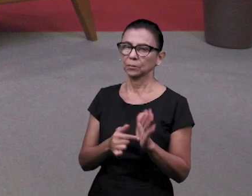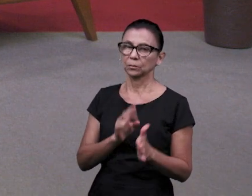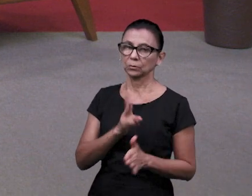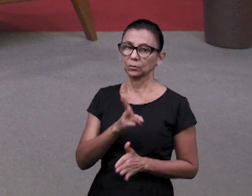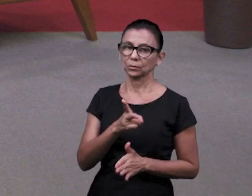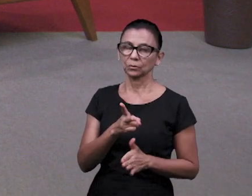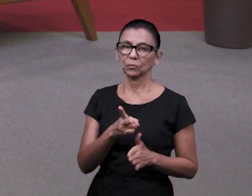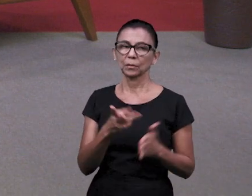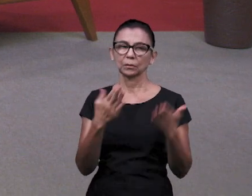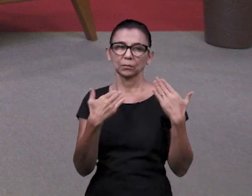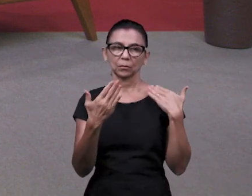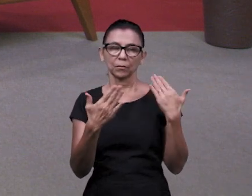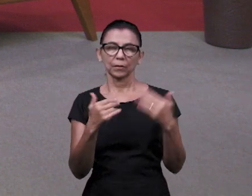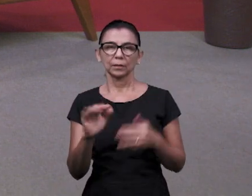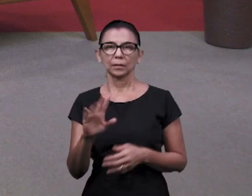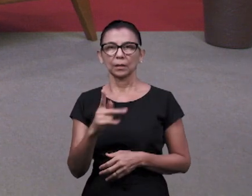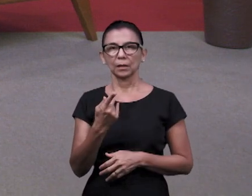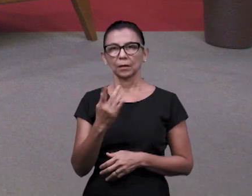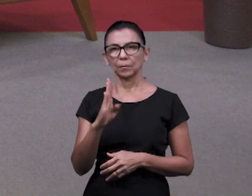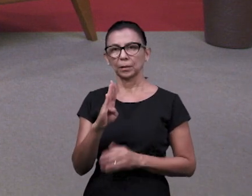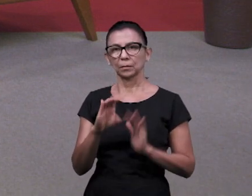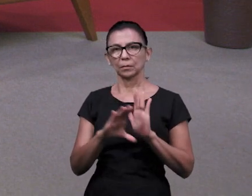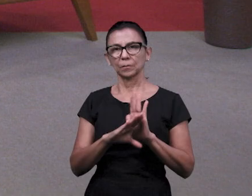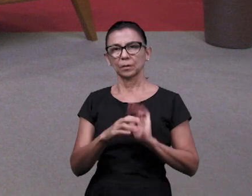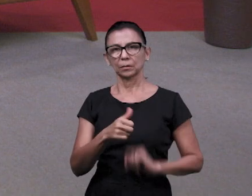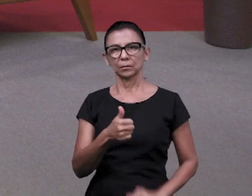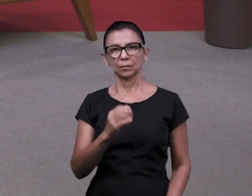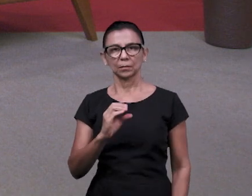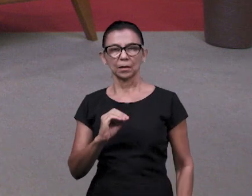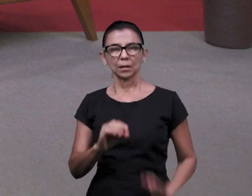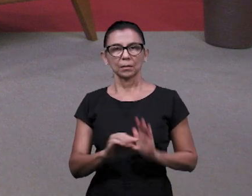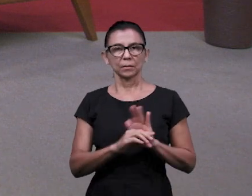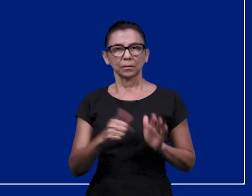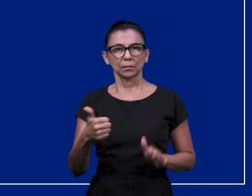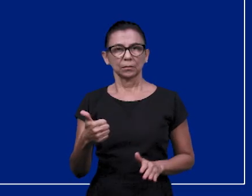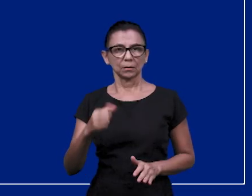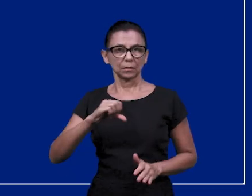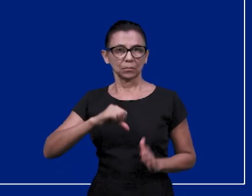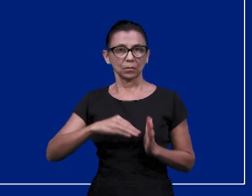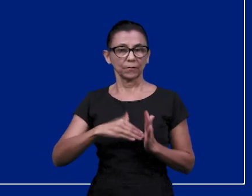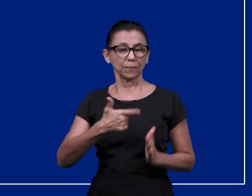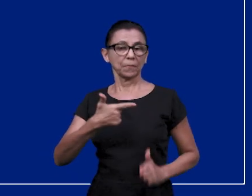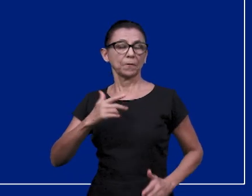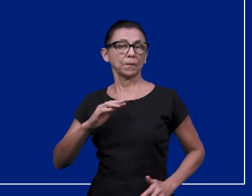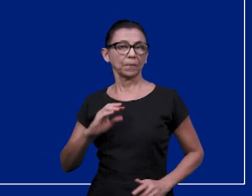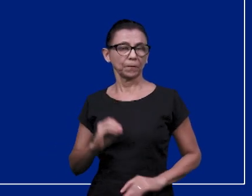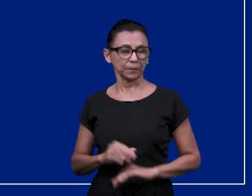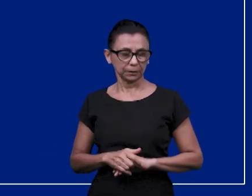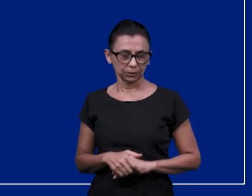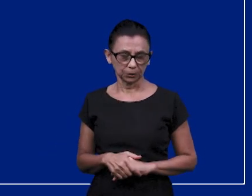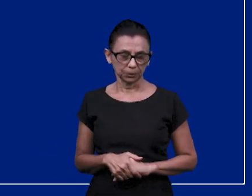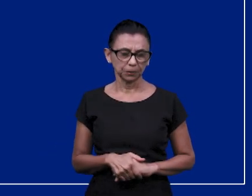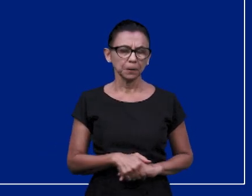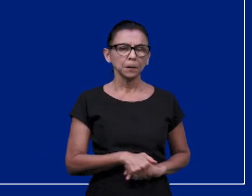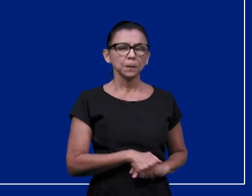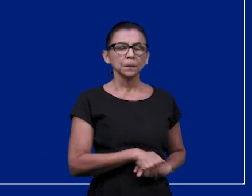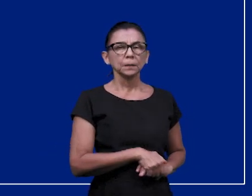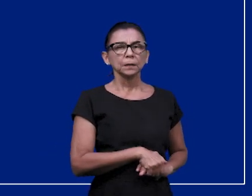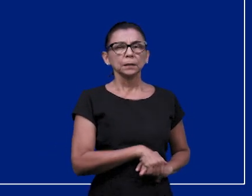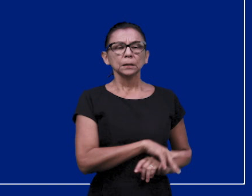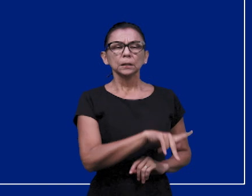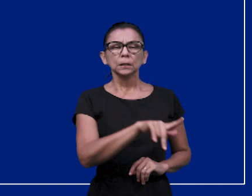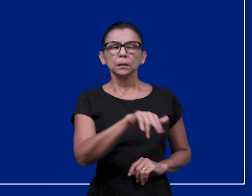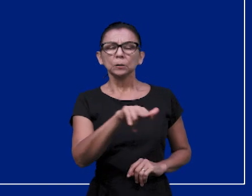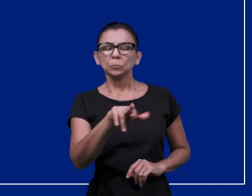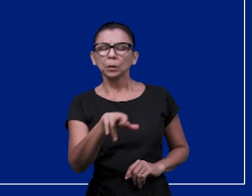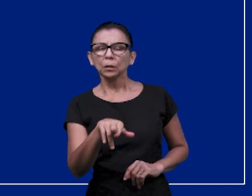conversation. Hébreux chapitre 10, versets 19 et 20 nous dit: en ayant donc, frères, de l'audace pour entrer